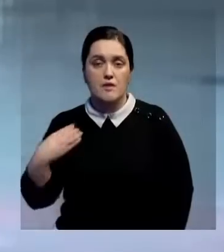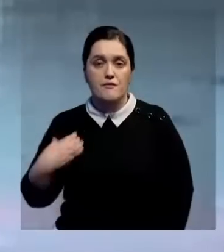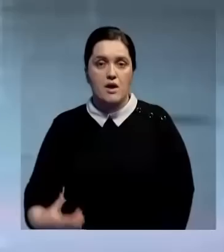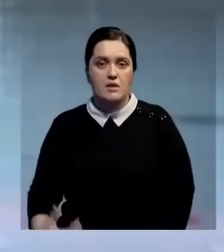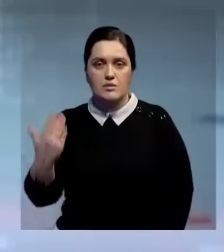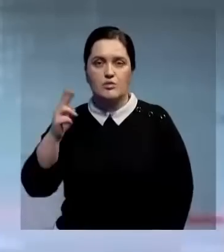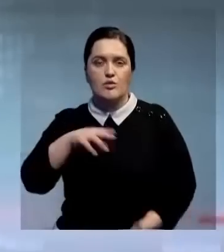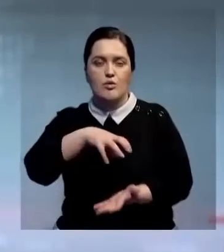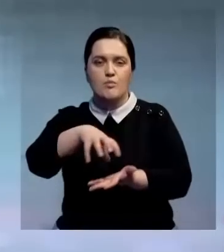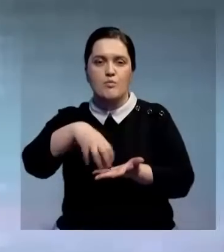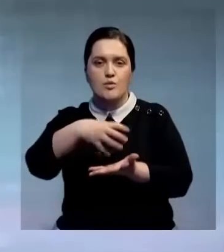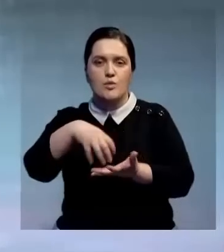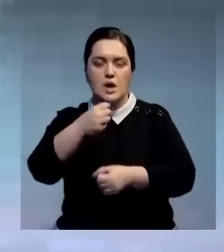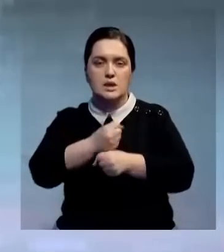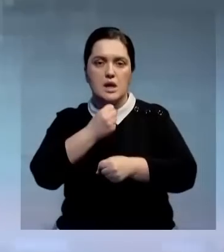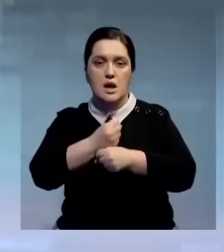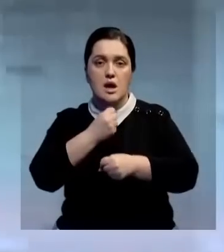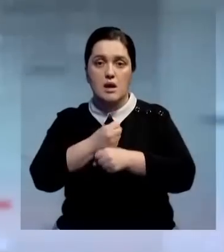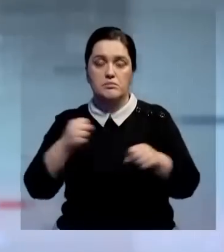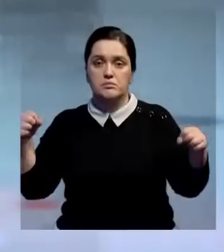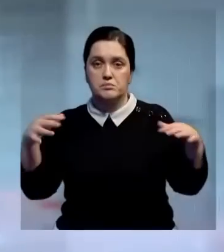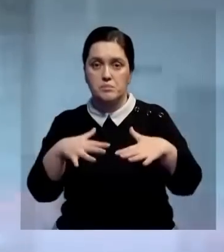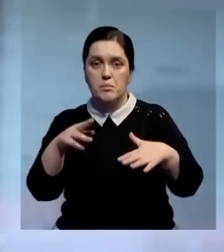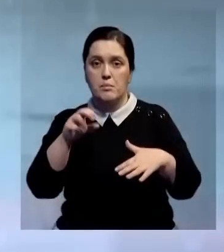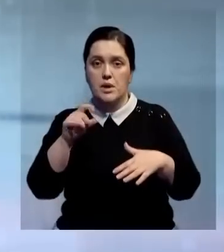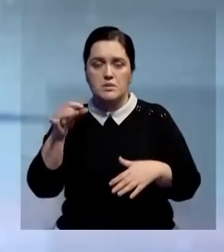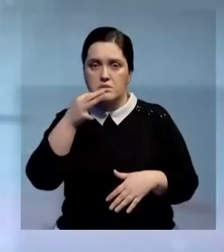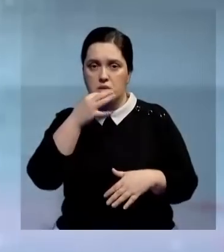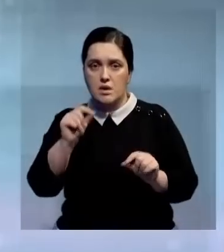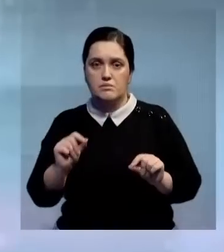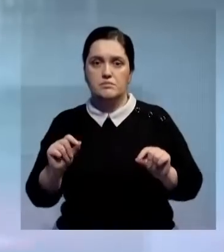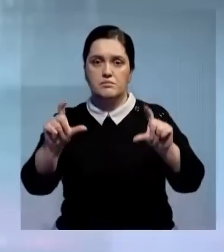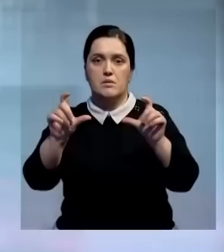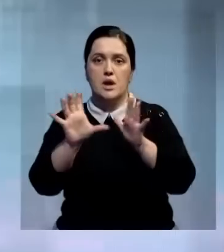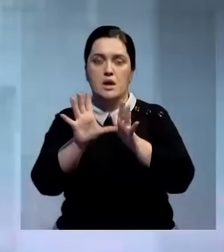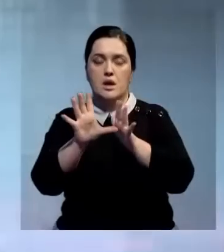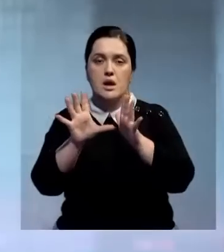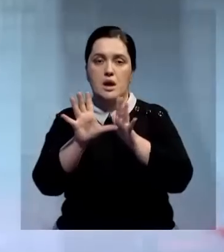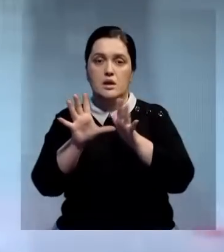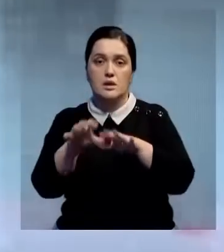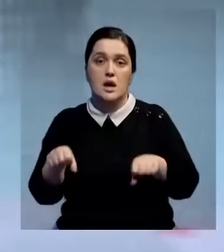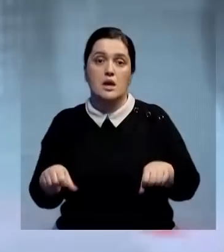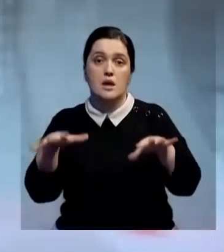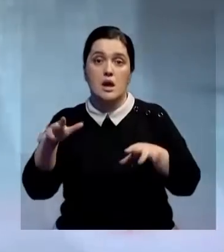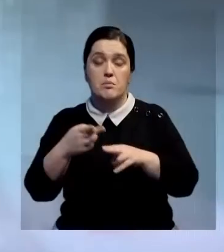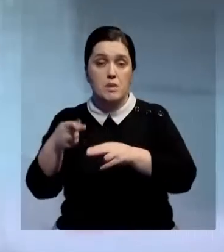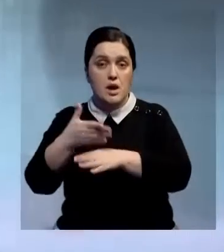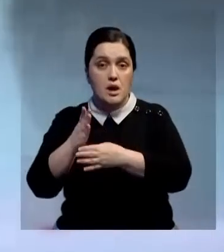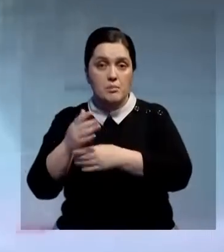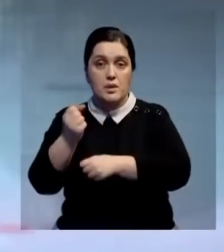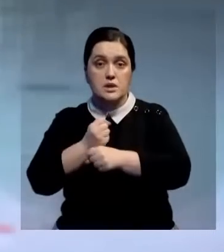Французские булочники съехали со всей страны в Париж. Они недовольны ростом тарифов на электроэнергию. Производители хлеба заявляют, что под